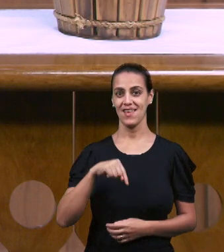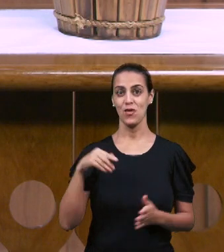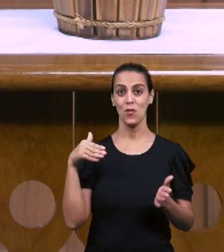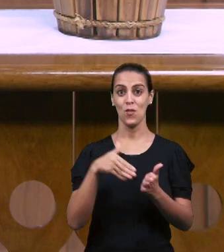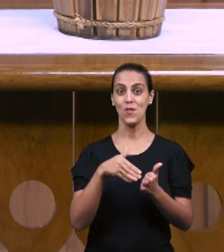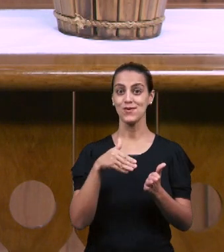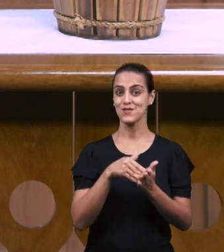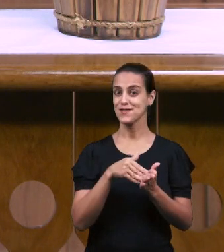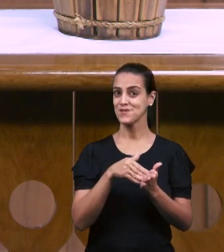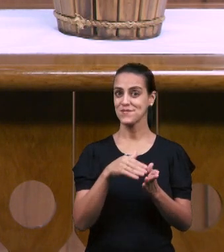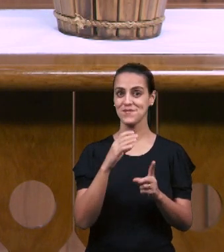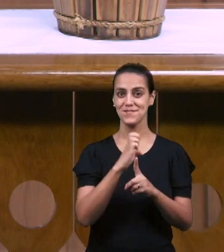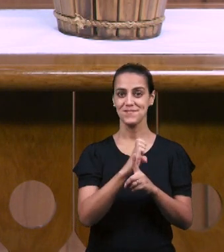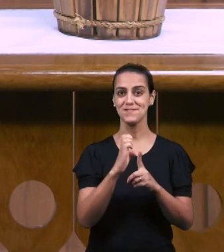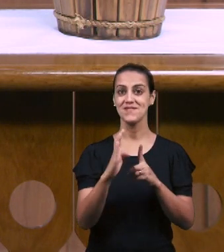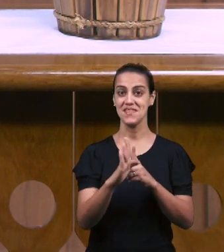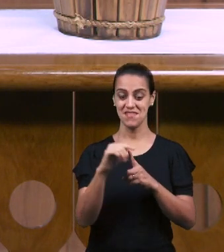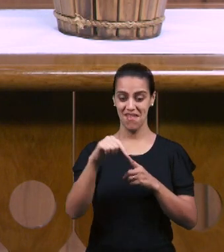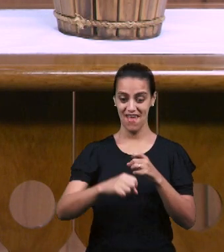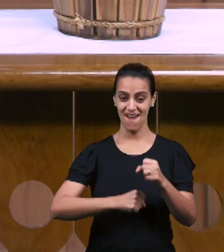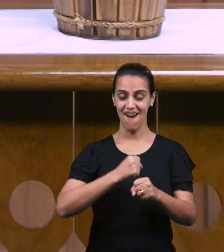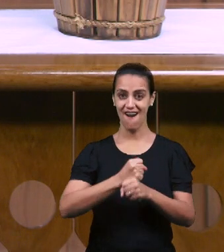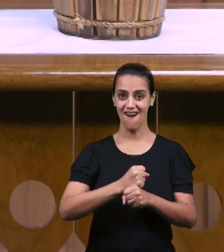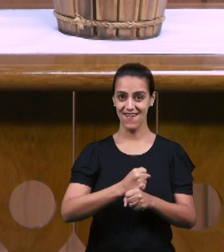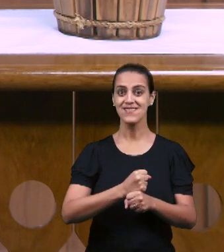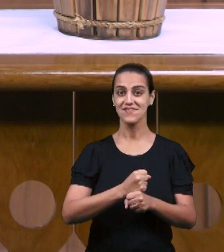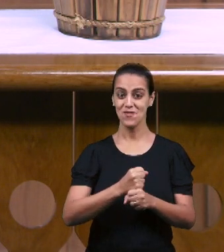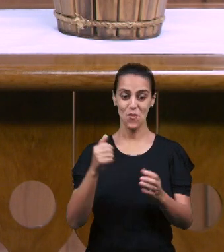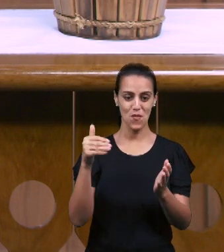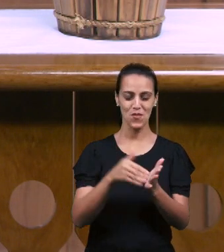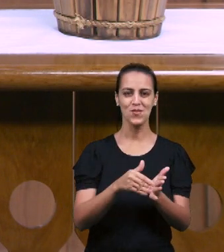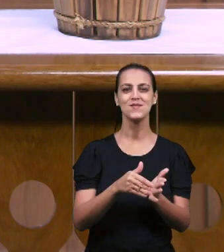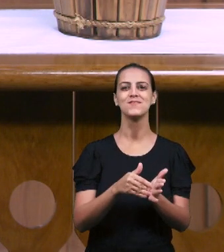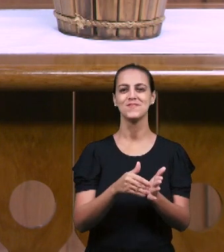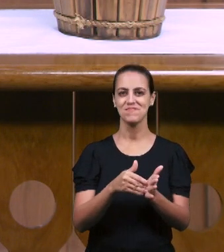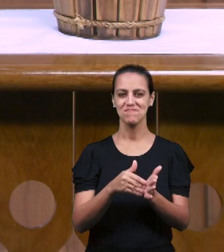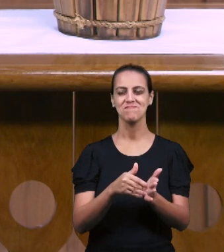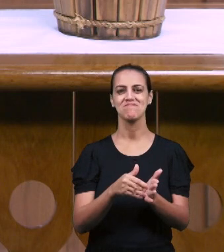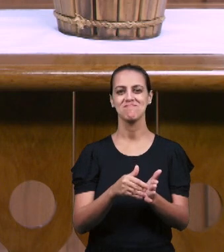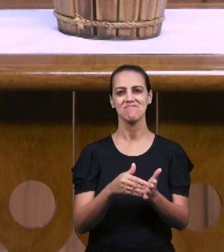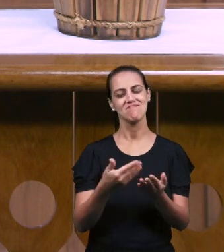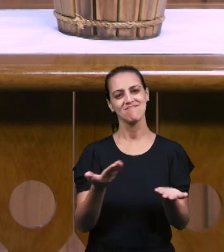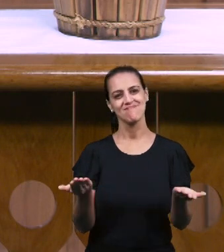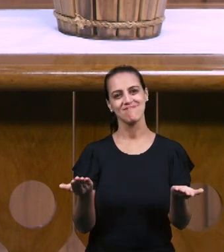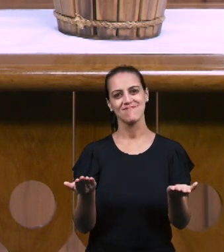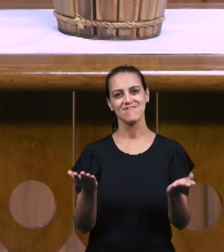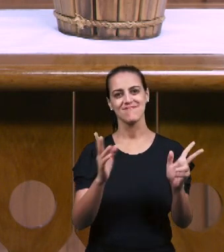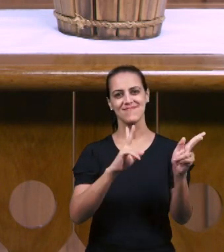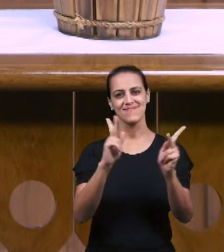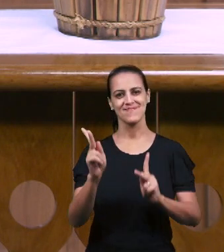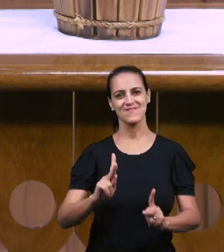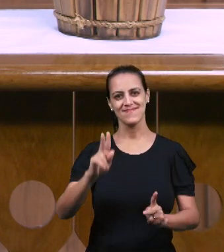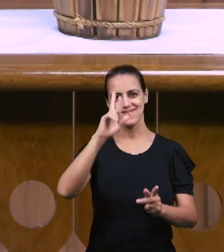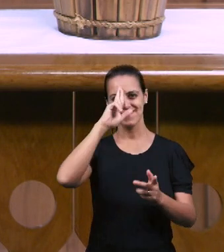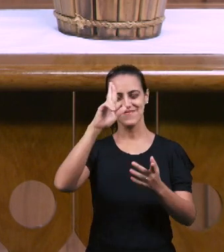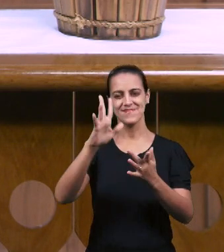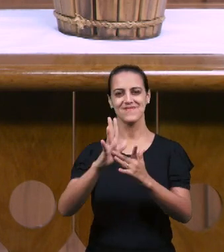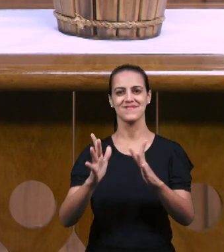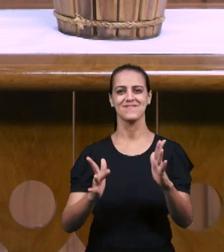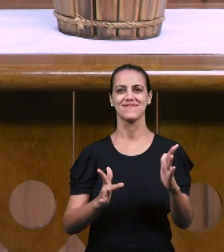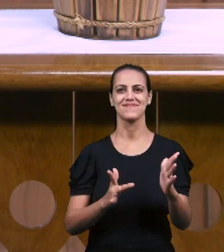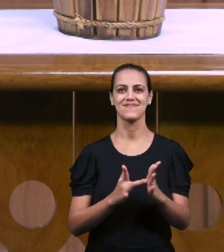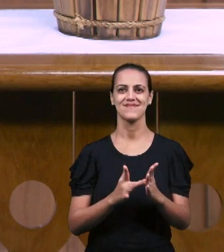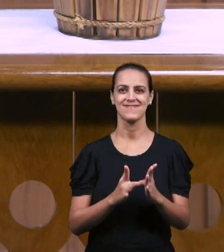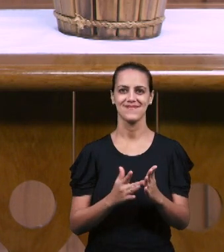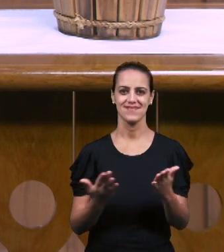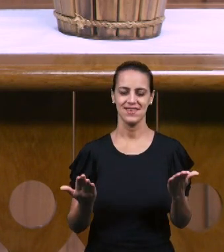dernière école biblique dominicale de cette année. Et donc, nous saluons nos frères et sœurs dans la paix du Seigneur Jésus. Et nous allons